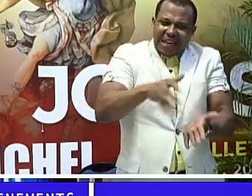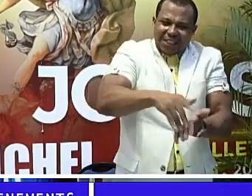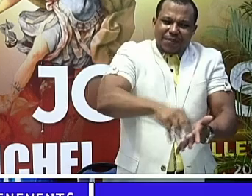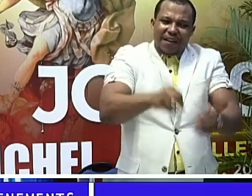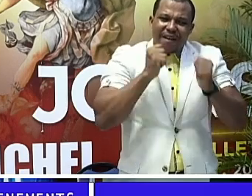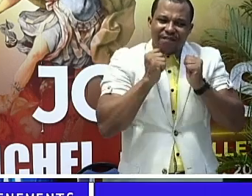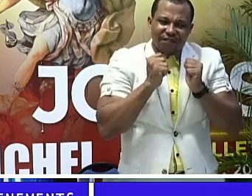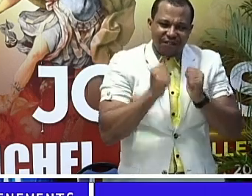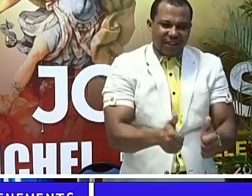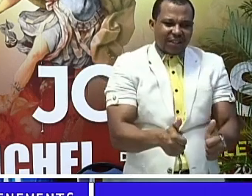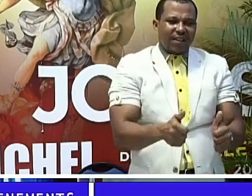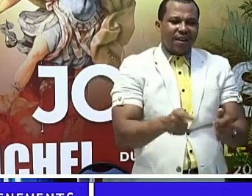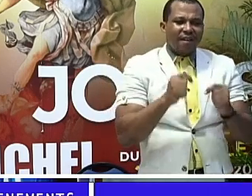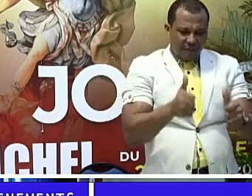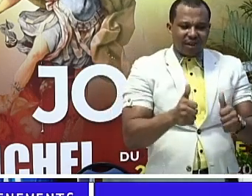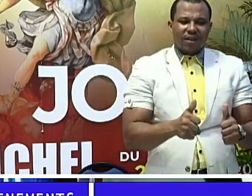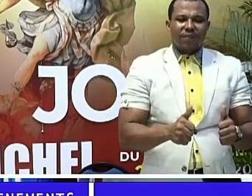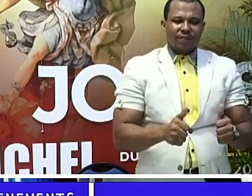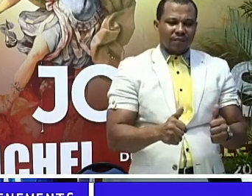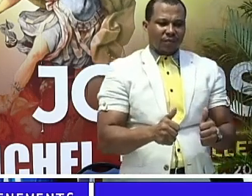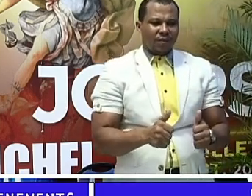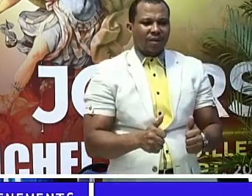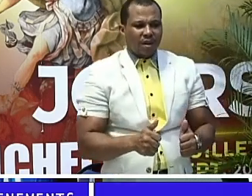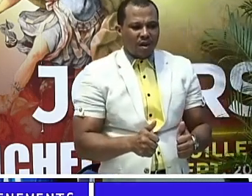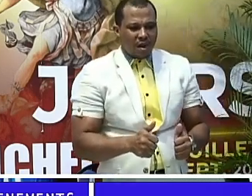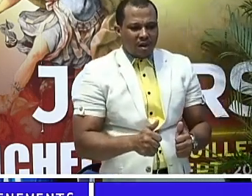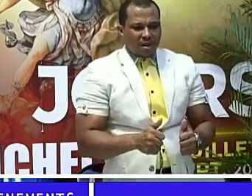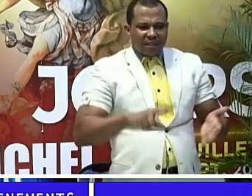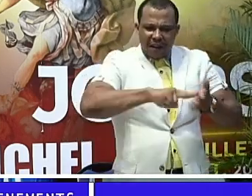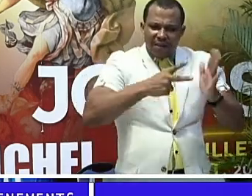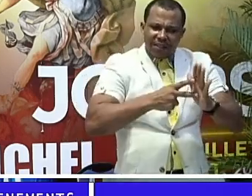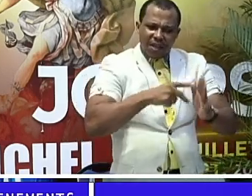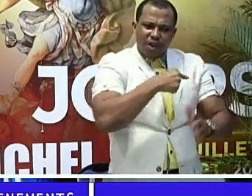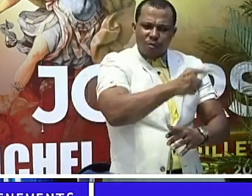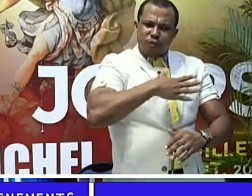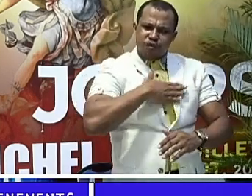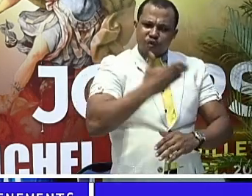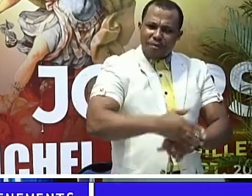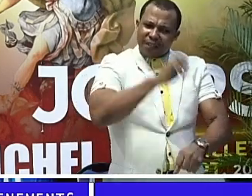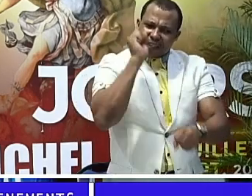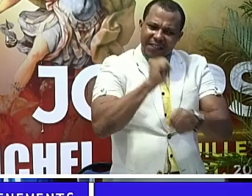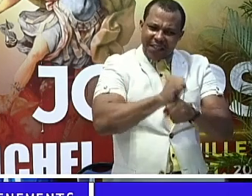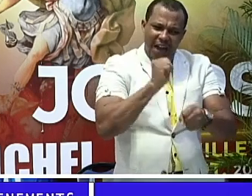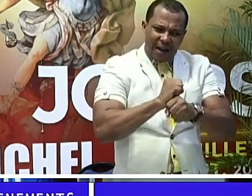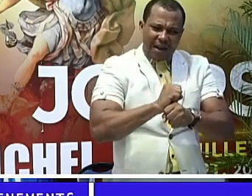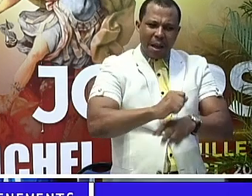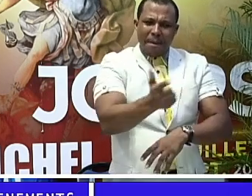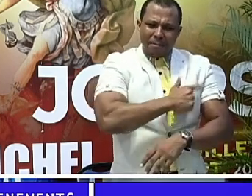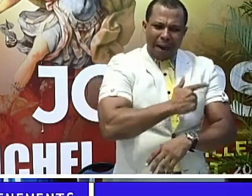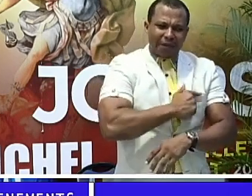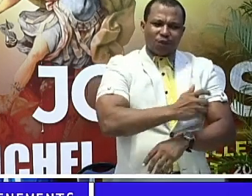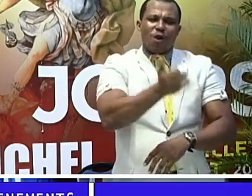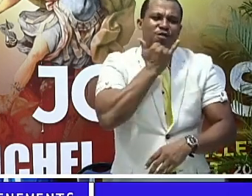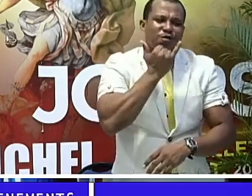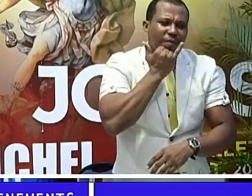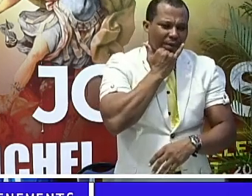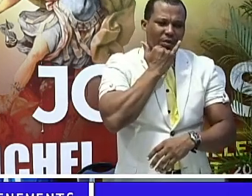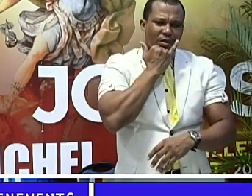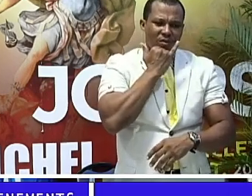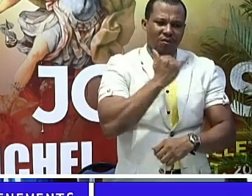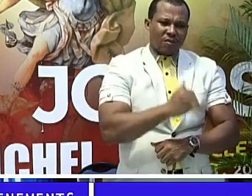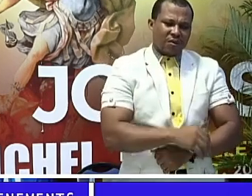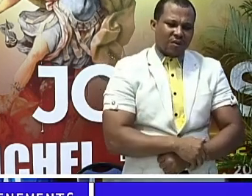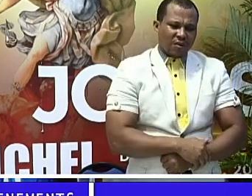de respecter la donne, c'est le sacrifice que vous faites. Donc pour Maxime, les choses sont différentes si vous avez un sens